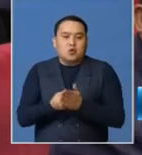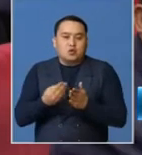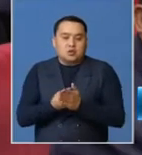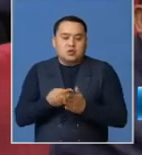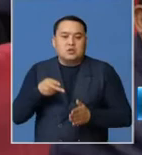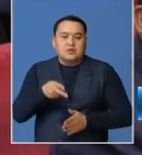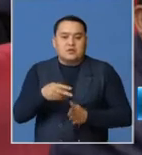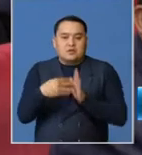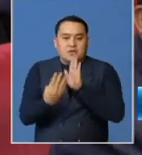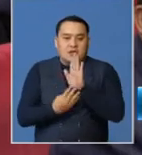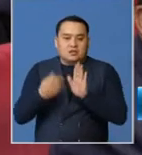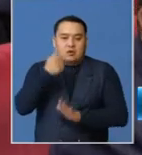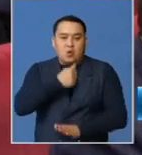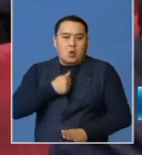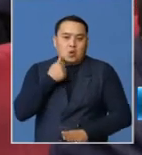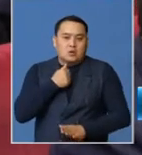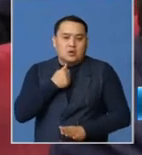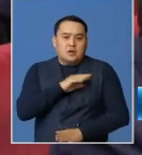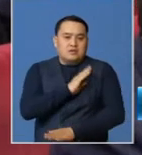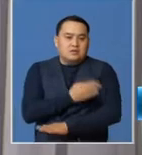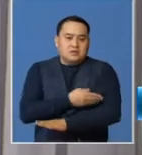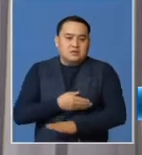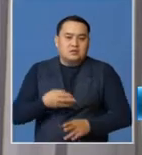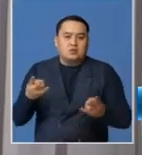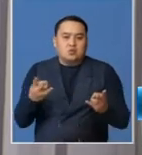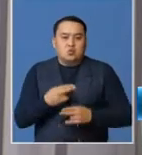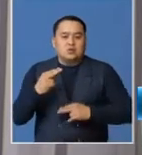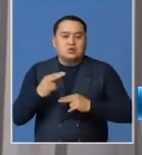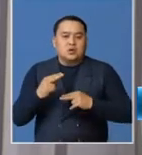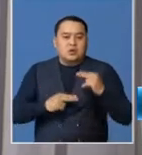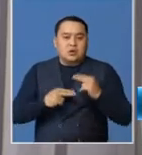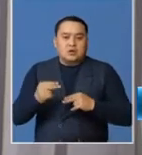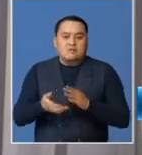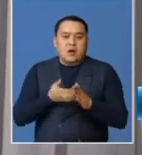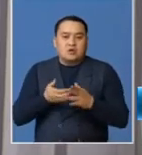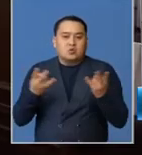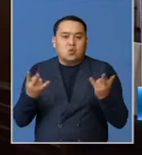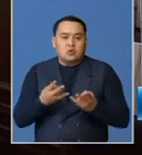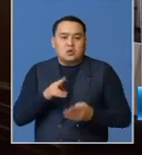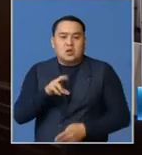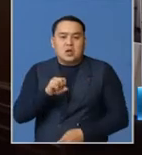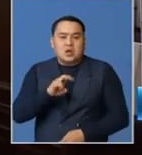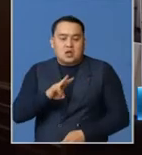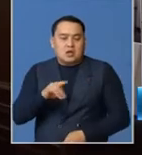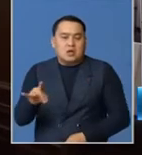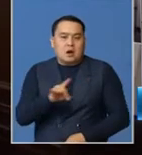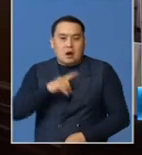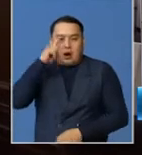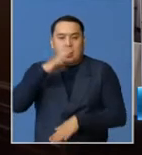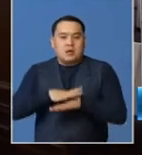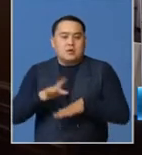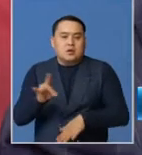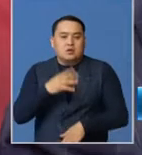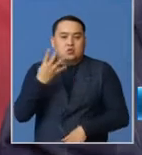на 2019 год. Приложить все усилия по неотложному устранению недостатков нужно и в Кигенском районе. Аким района